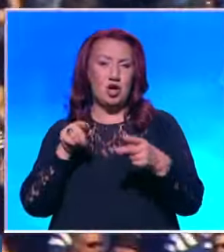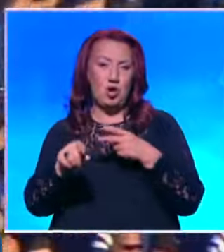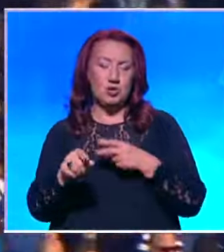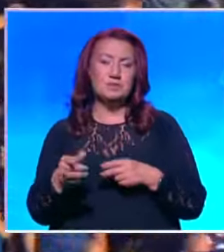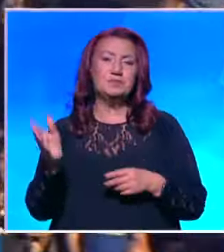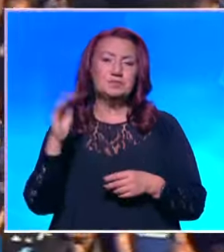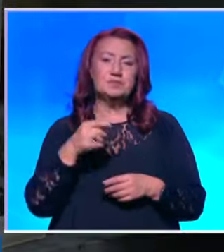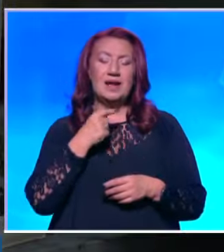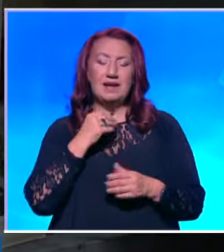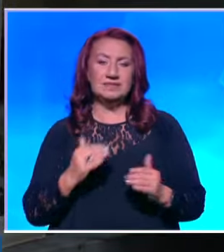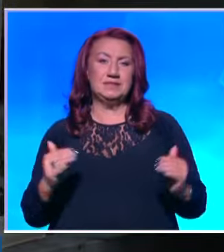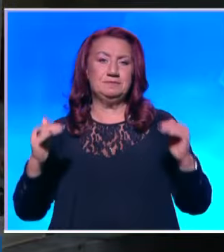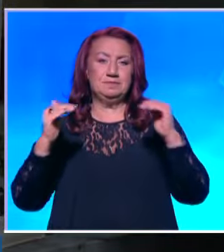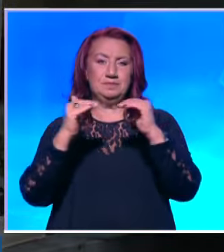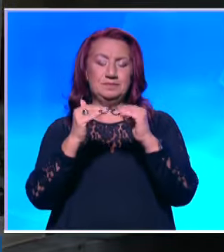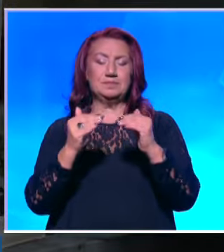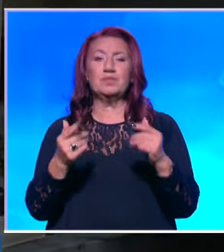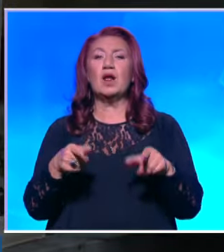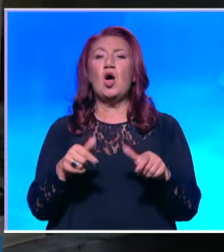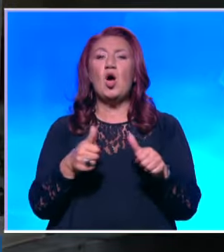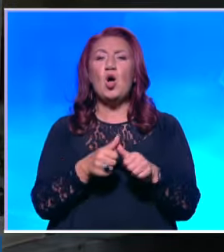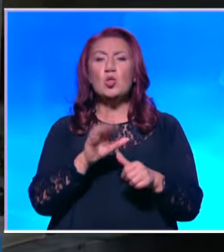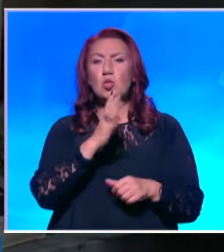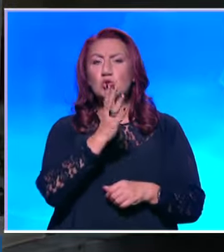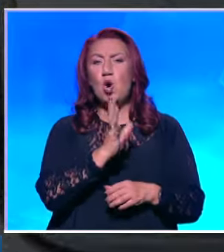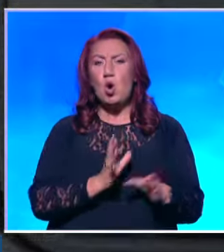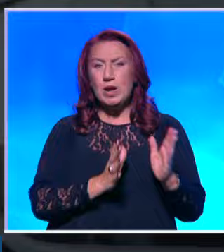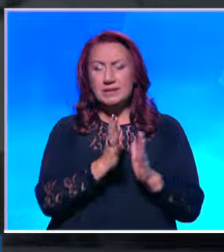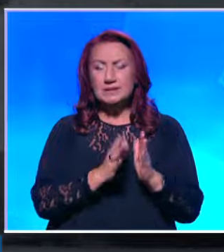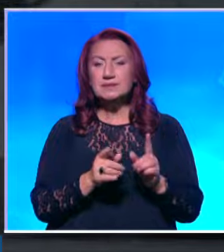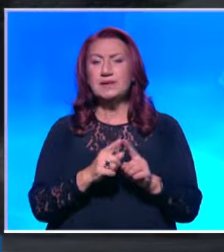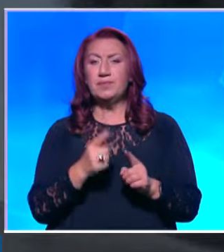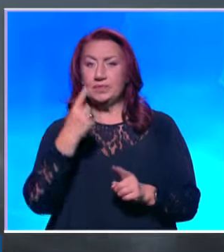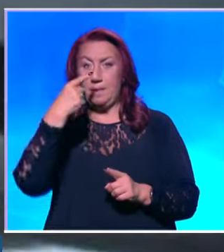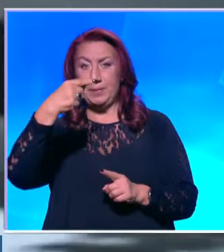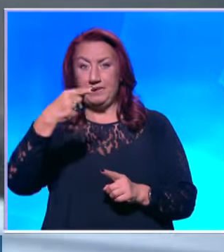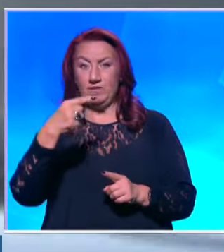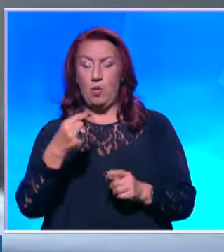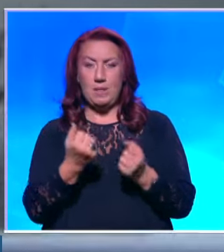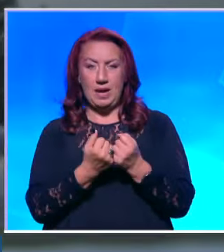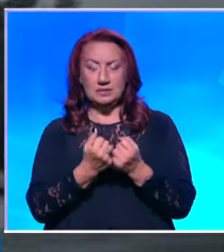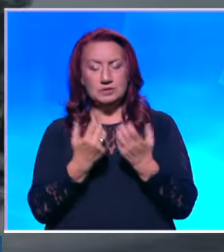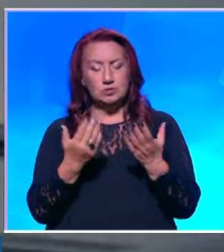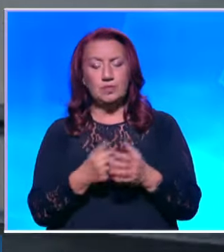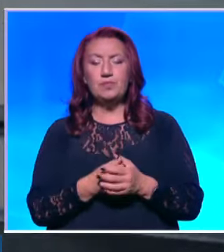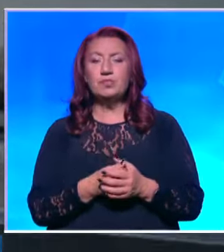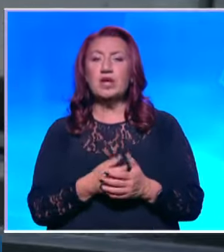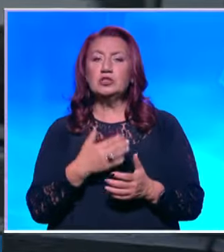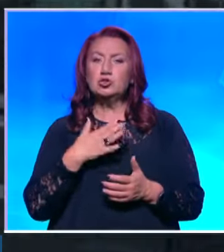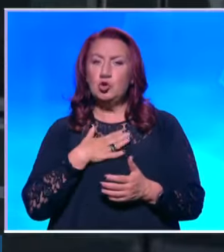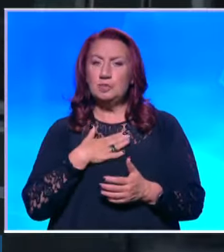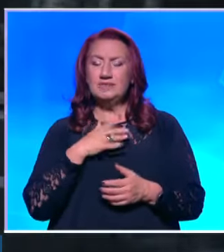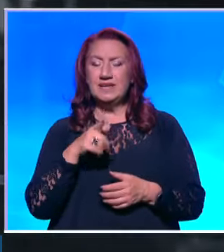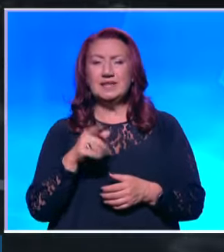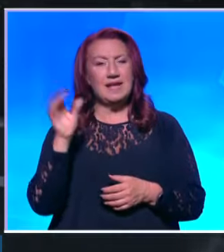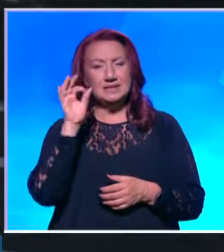изравнява лудогорец в класирането на първата позиция макар и с мач повече мажоритарният собственик на сините наско